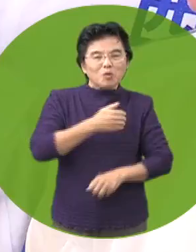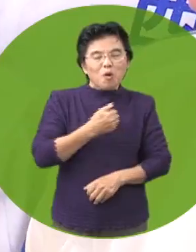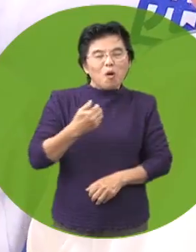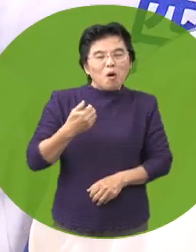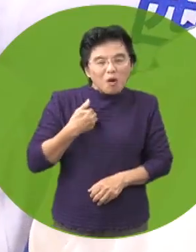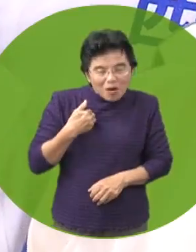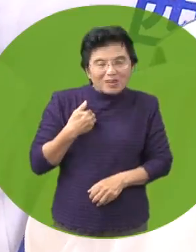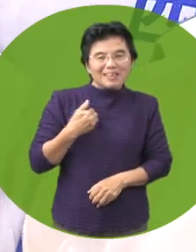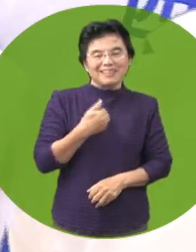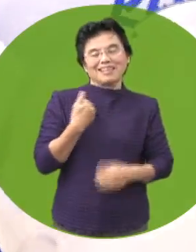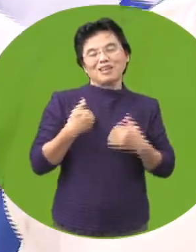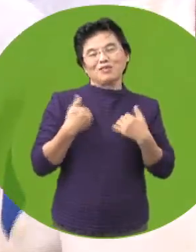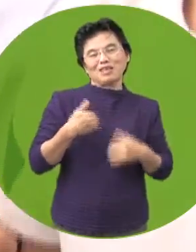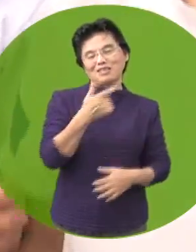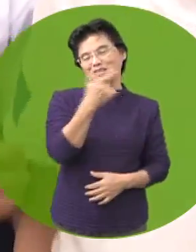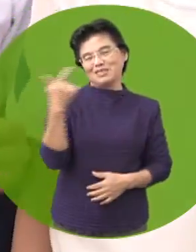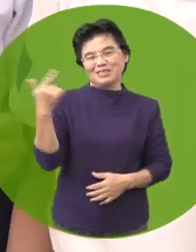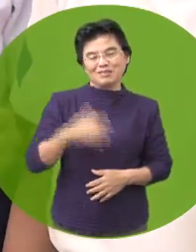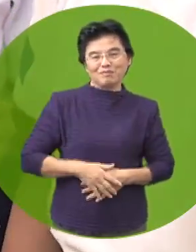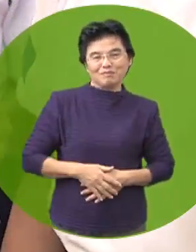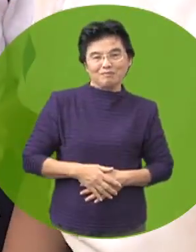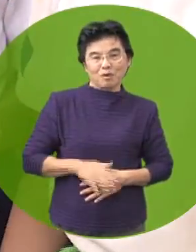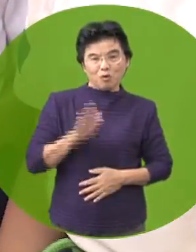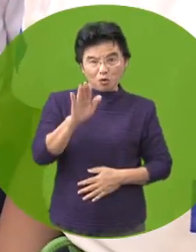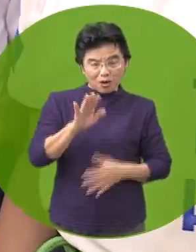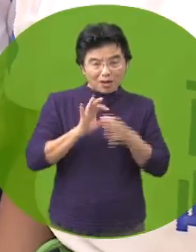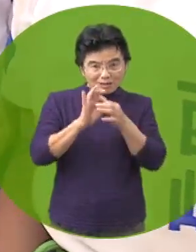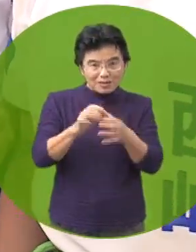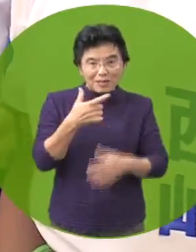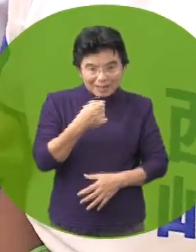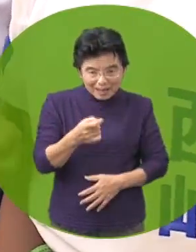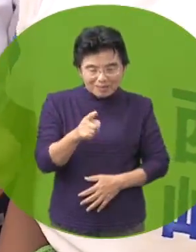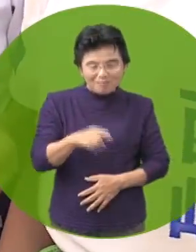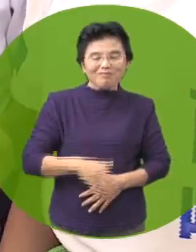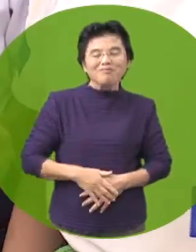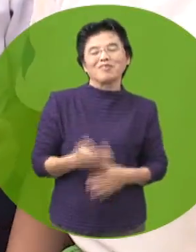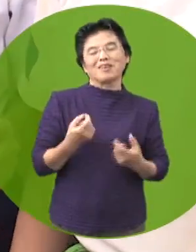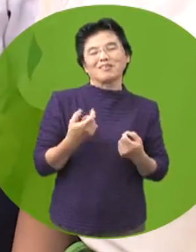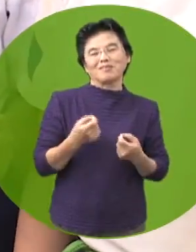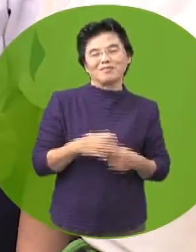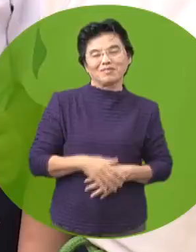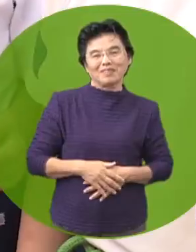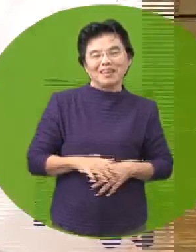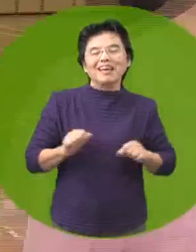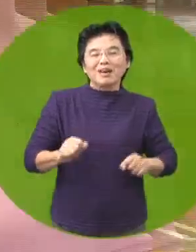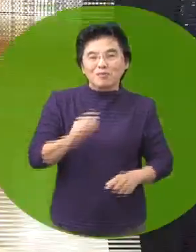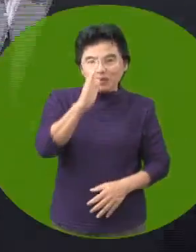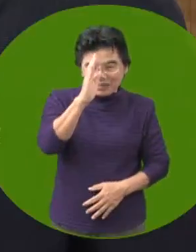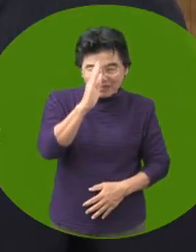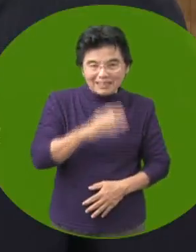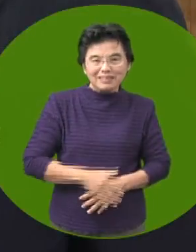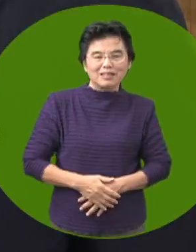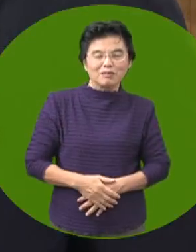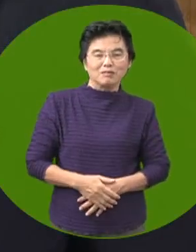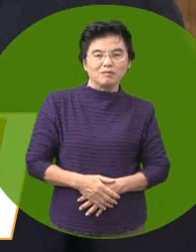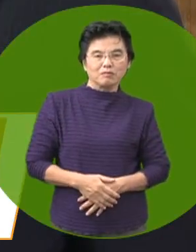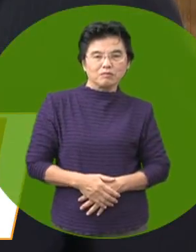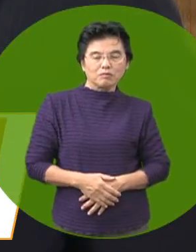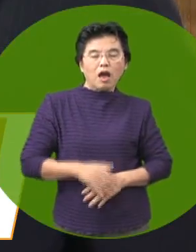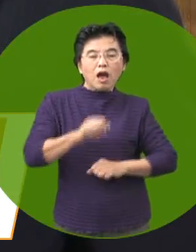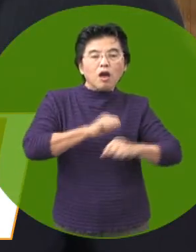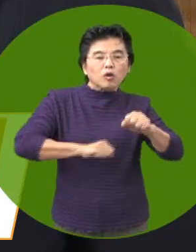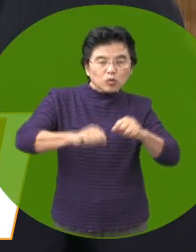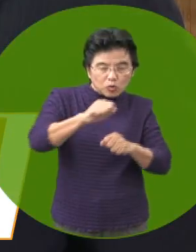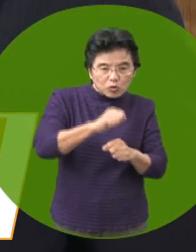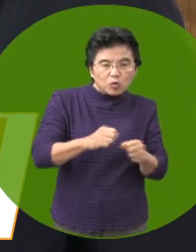ても嬉しかったです。 これからも続けたいですか？ はい、 はい、頑張ってください。運動をし